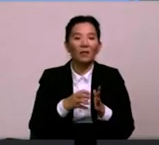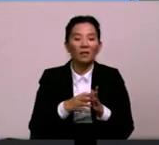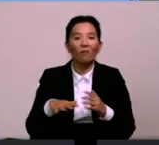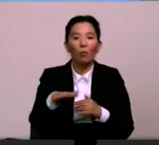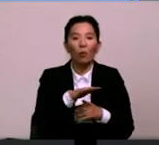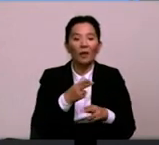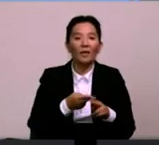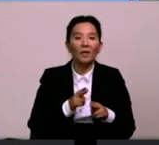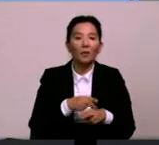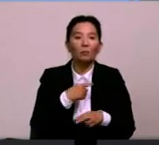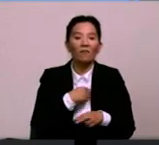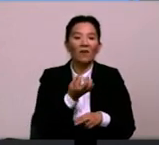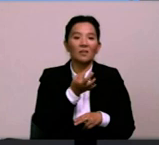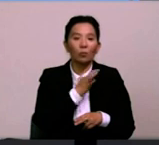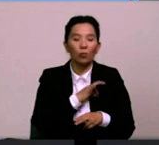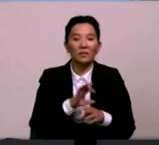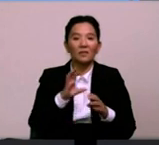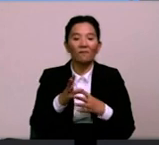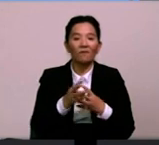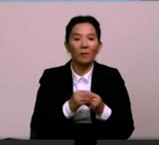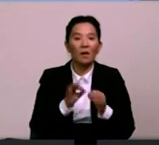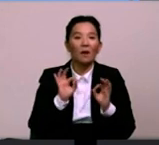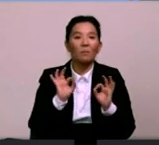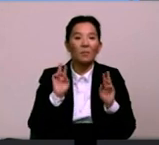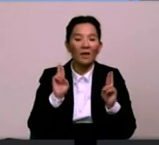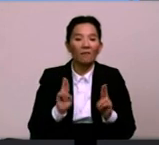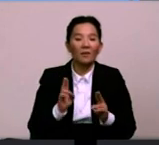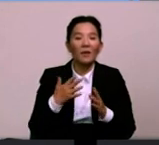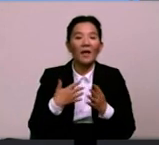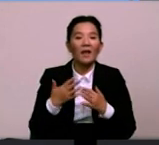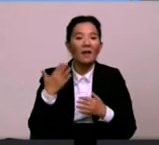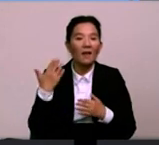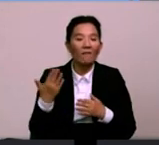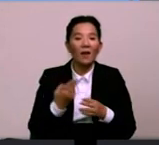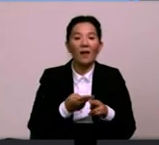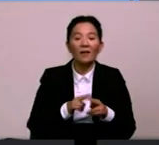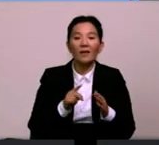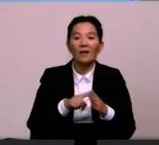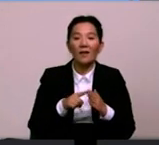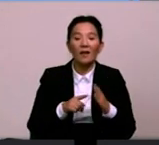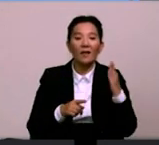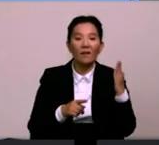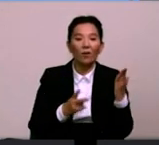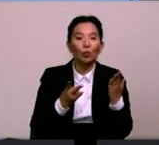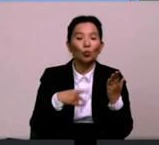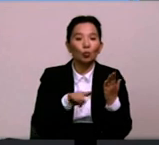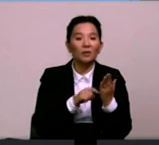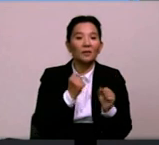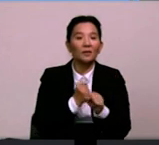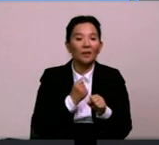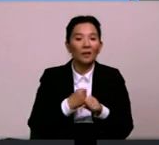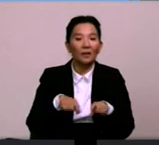мы воспользуемся с вами правилом левой руки. Ладонь левой руки нужно расположить так,